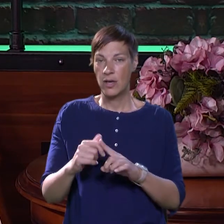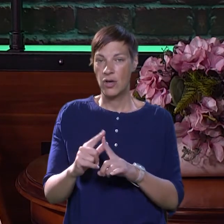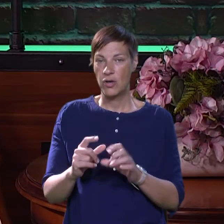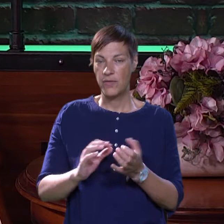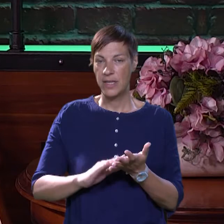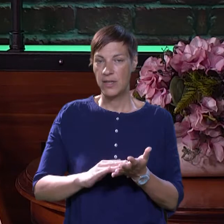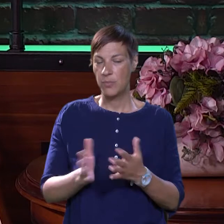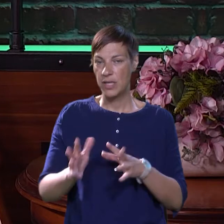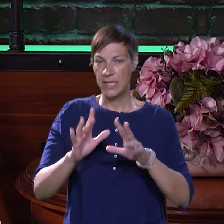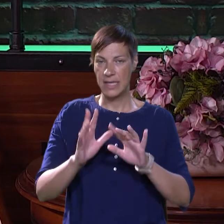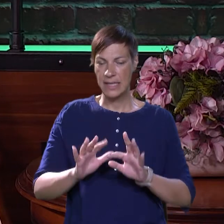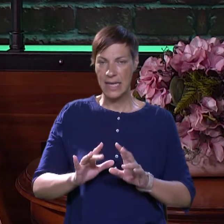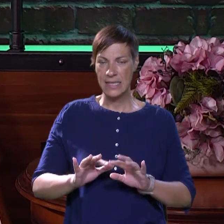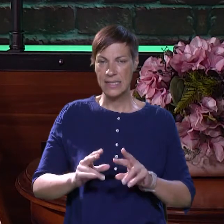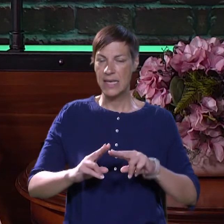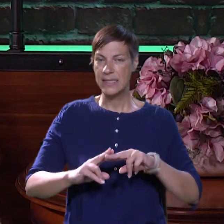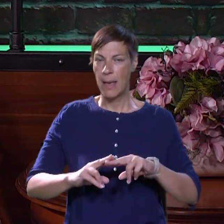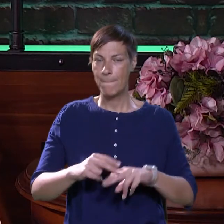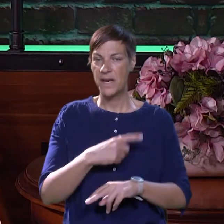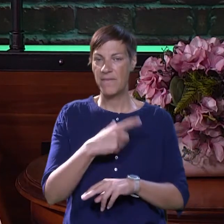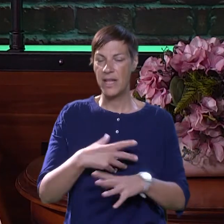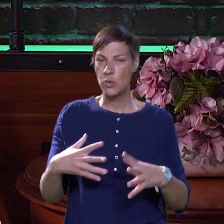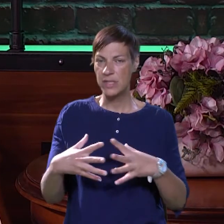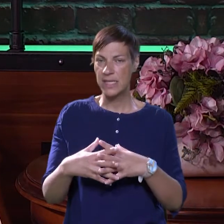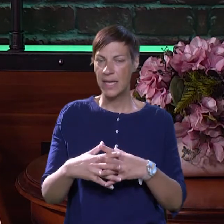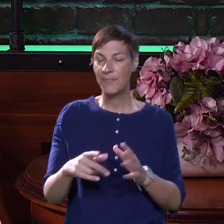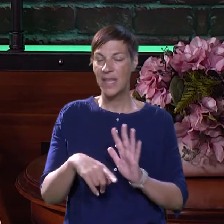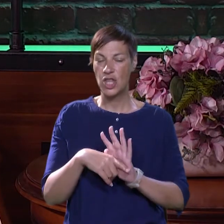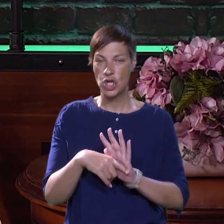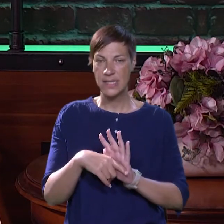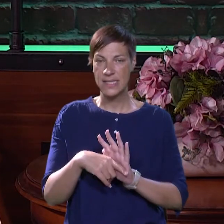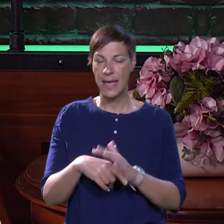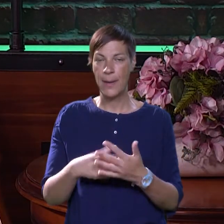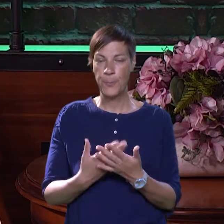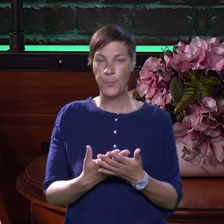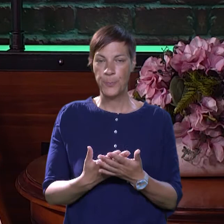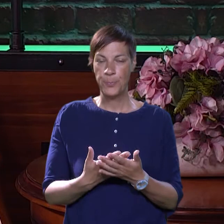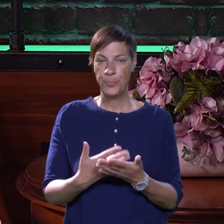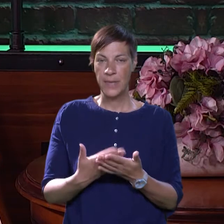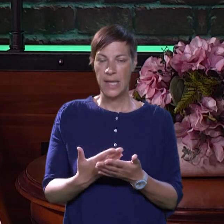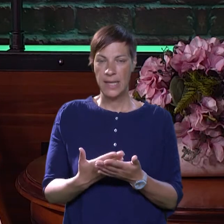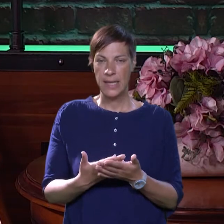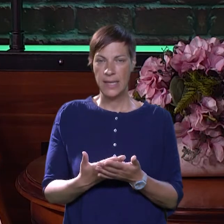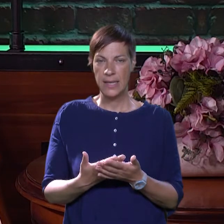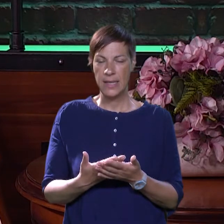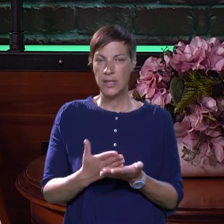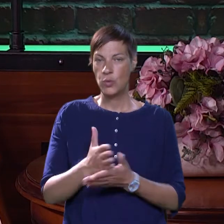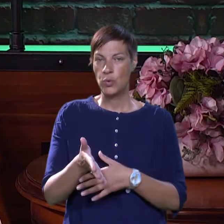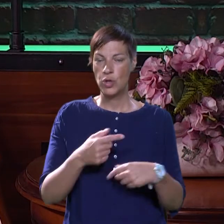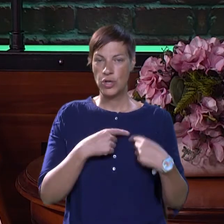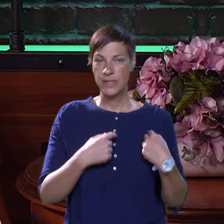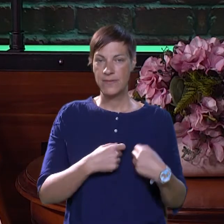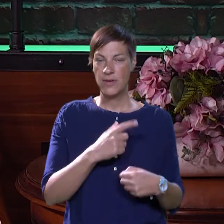COVID donio, što nam donosi digitalizacija, prave neke ljudske interakcije nedostaje. Tako da i tu